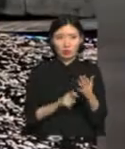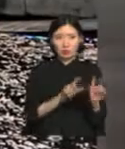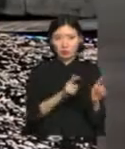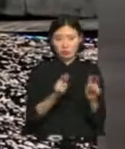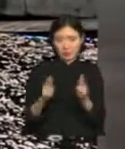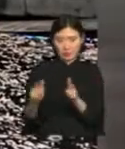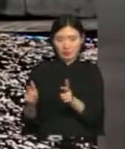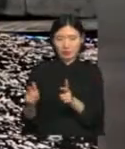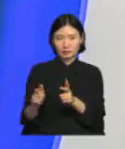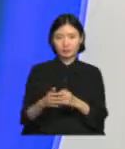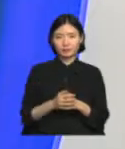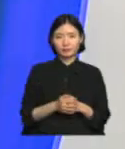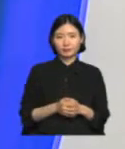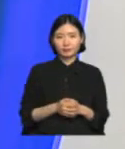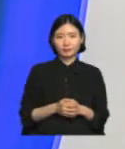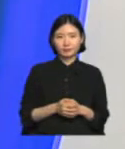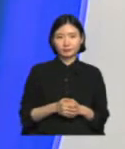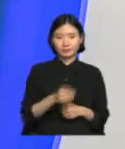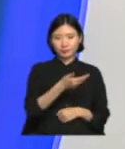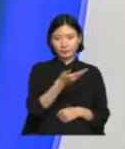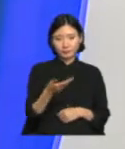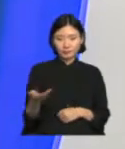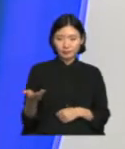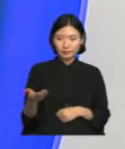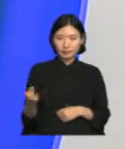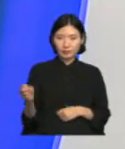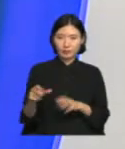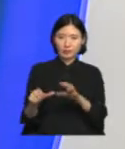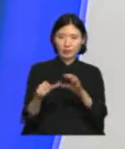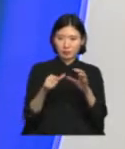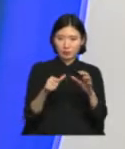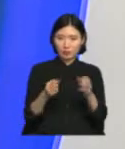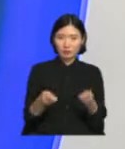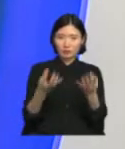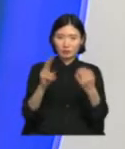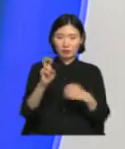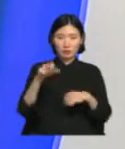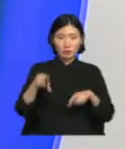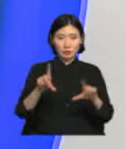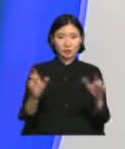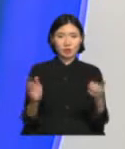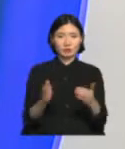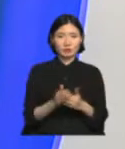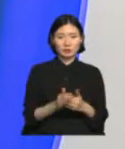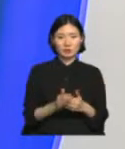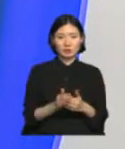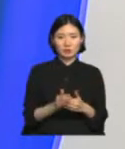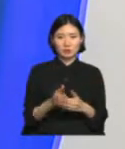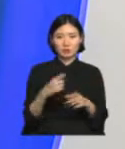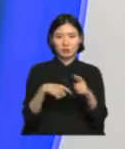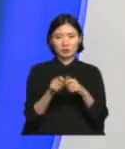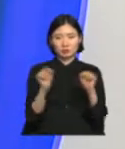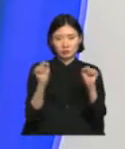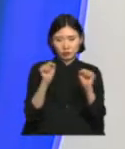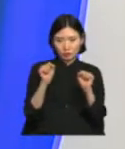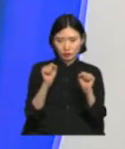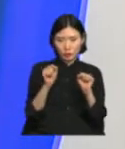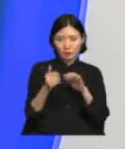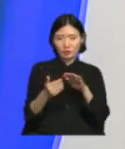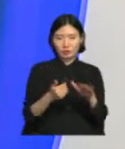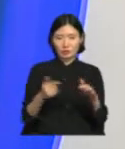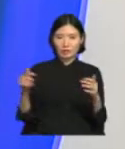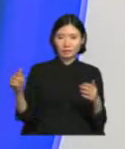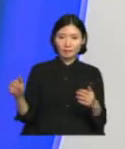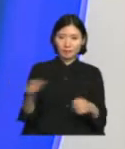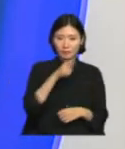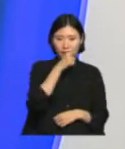구성됐는데요. 청계천 업사이클 페스티벌은 오는 21일까지 열린다고 하니까요. 더 추워지기 전에 청계천을